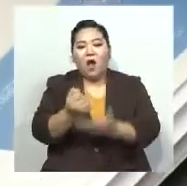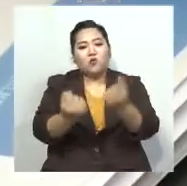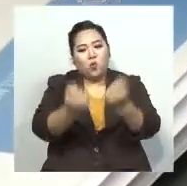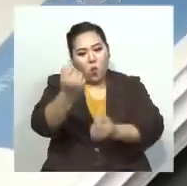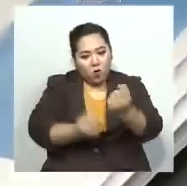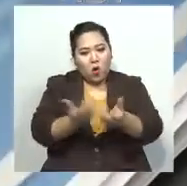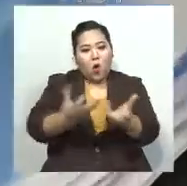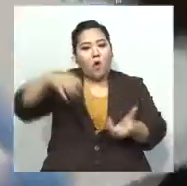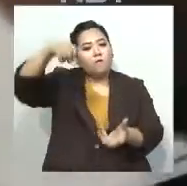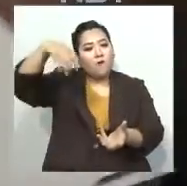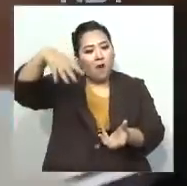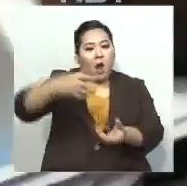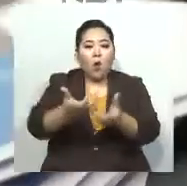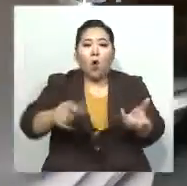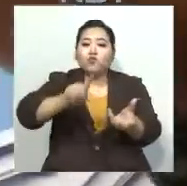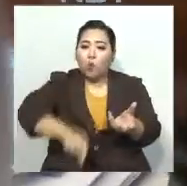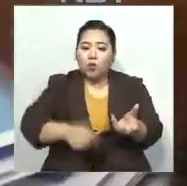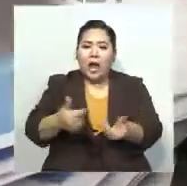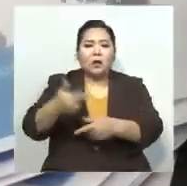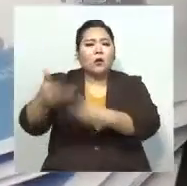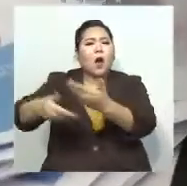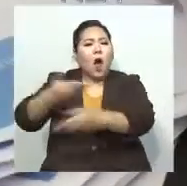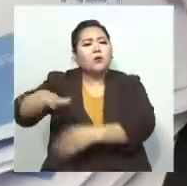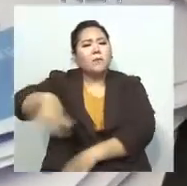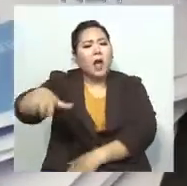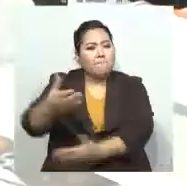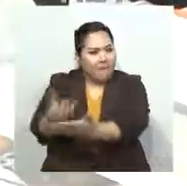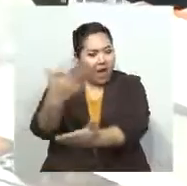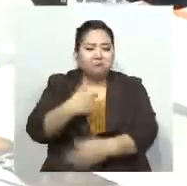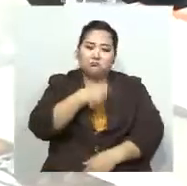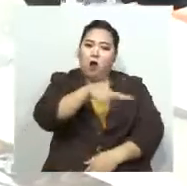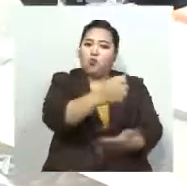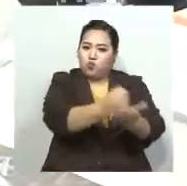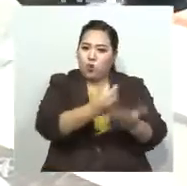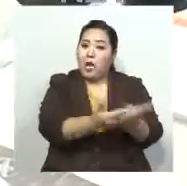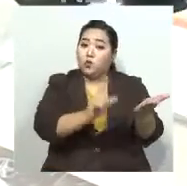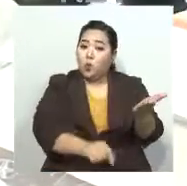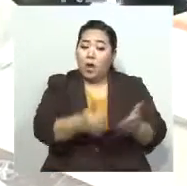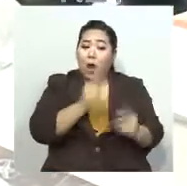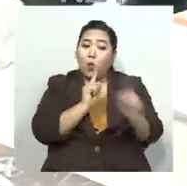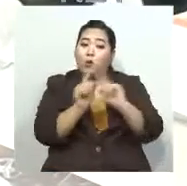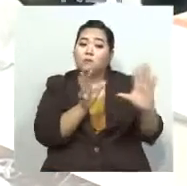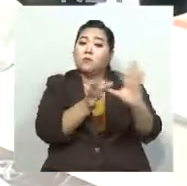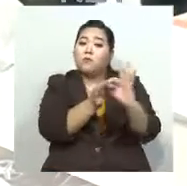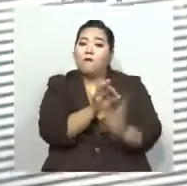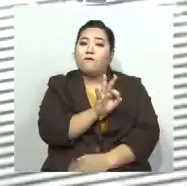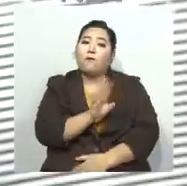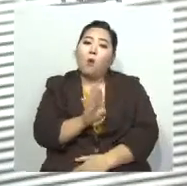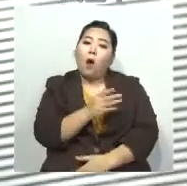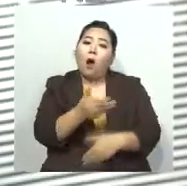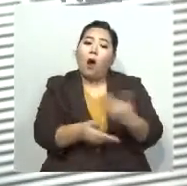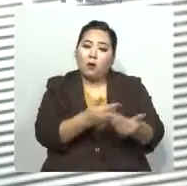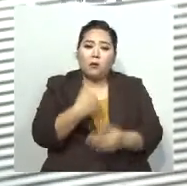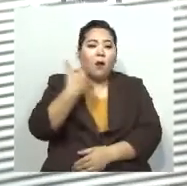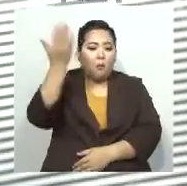ไฟฟ้าแล้วก็สินค้าที่ราคาถูกกว่าท้องตลาดเนี่ยหามาได้จึงติดต่อซื้อขายผ่านทาง Facebook ซึ่งก่อนหน้านี้เนี่ยเธอเ